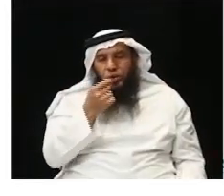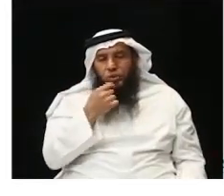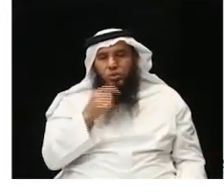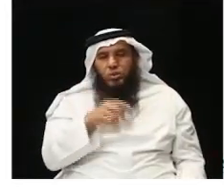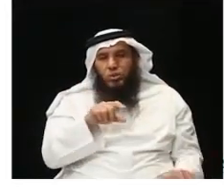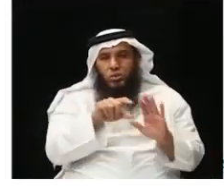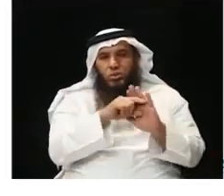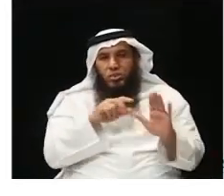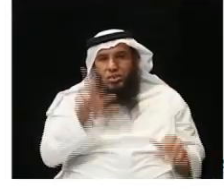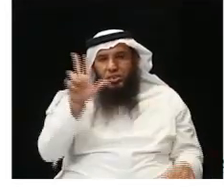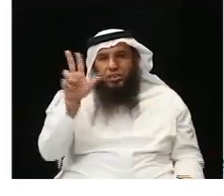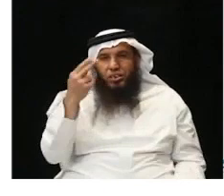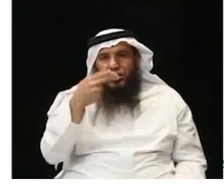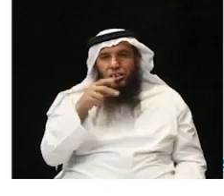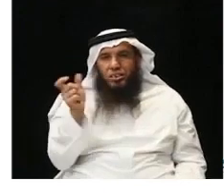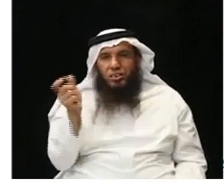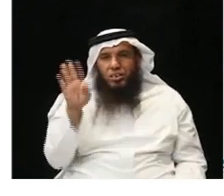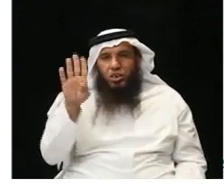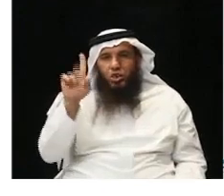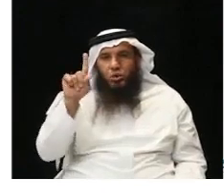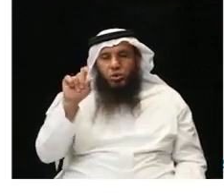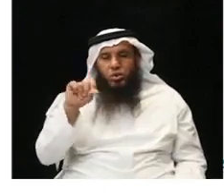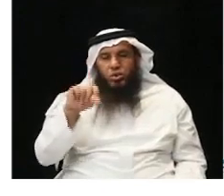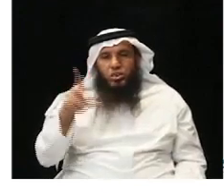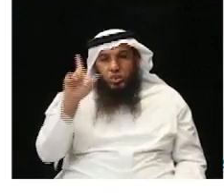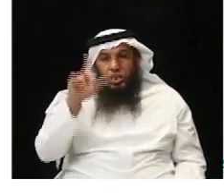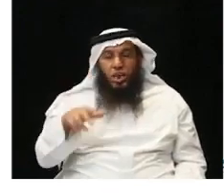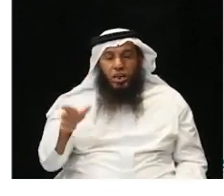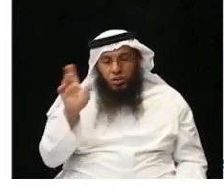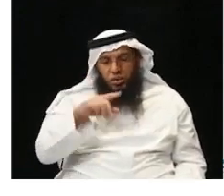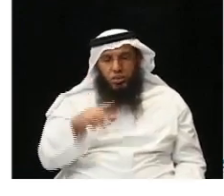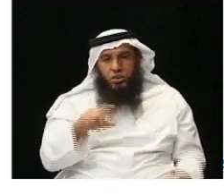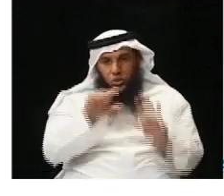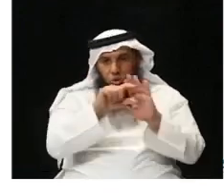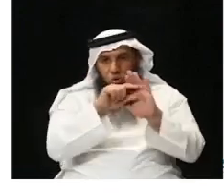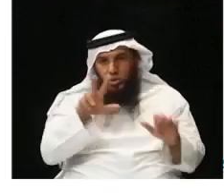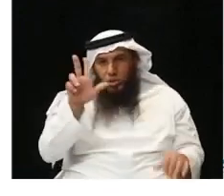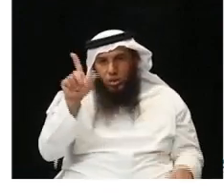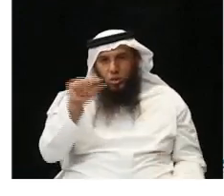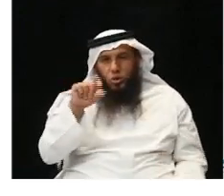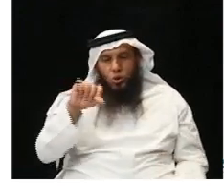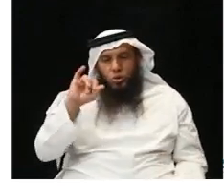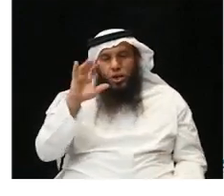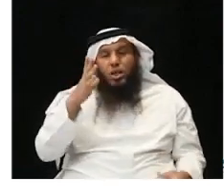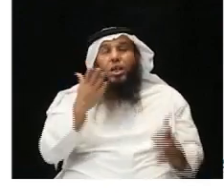وصلى الله وسلم على نبينا محمد، وأتمنى أن شاء الله لكم يوما سعيدا.